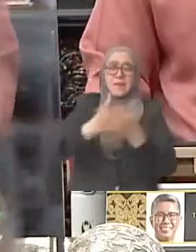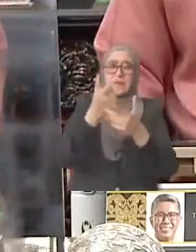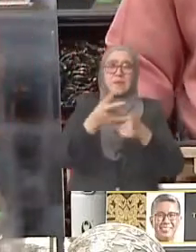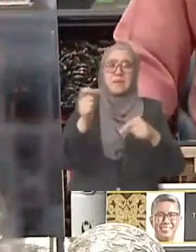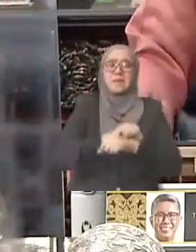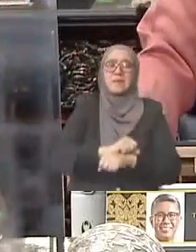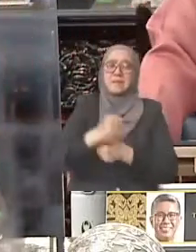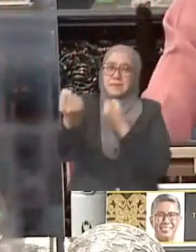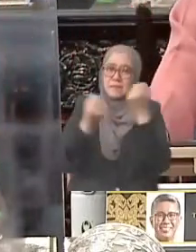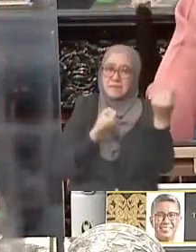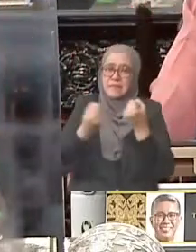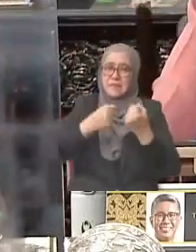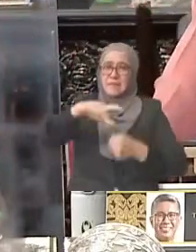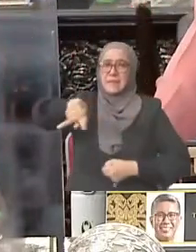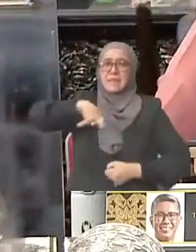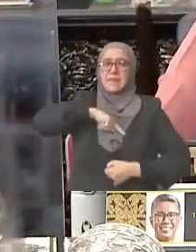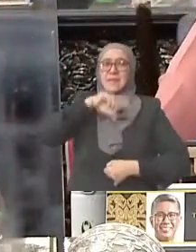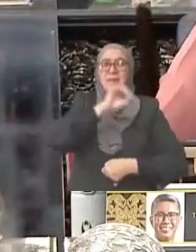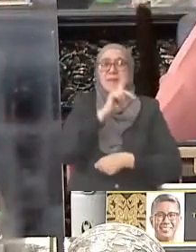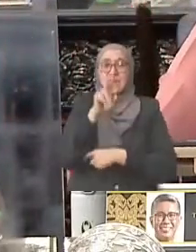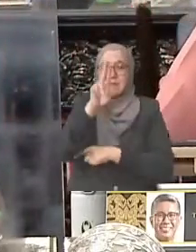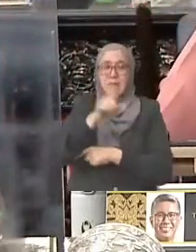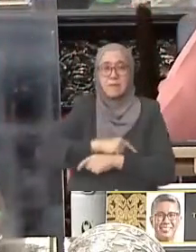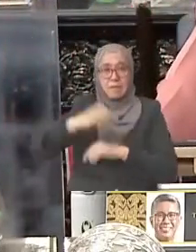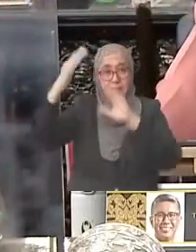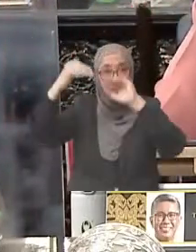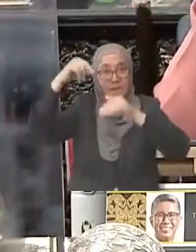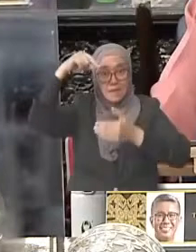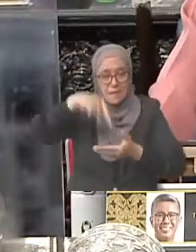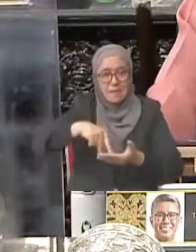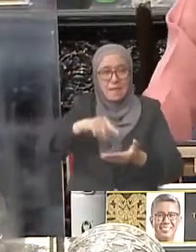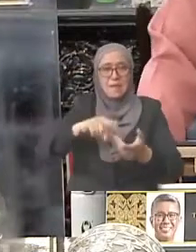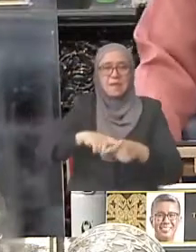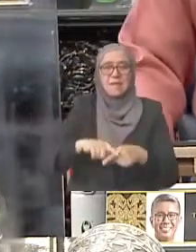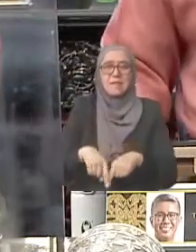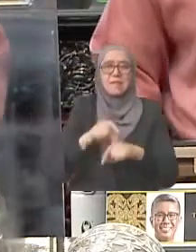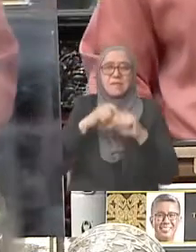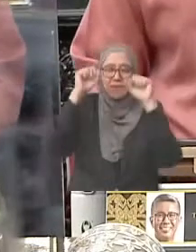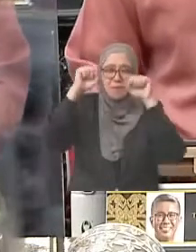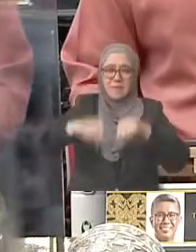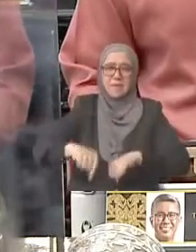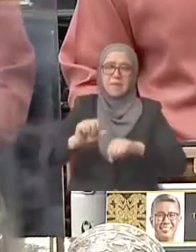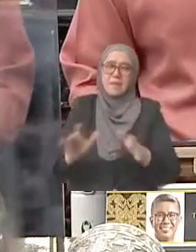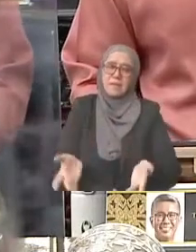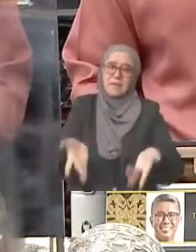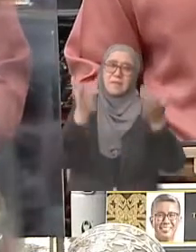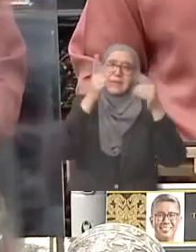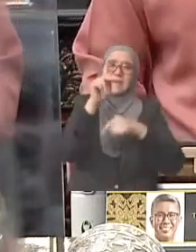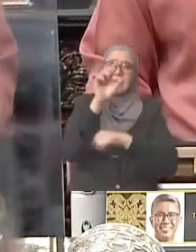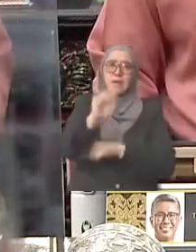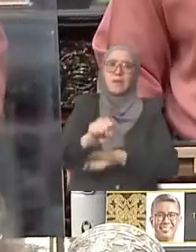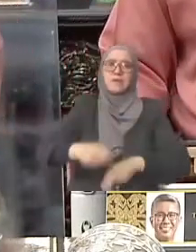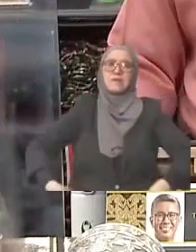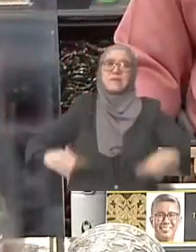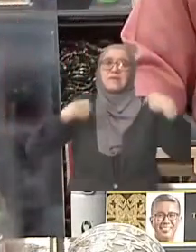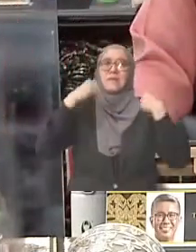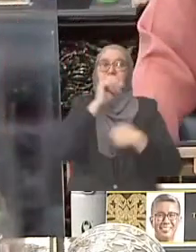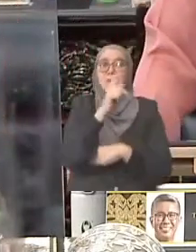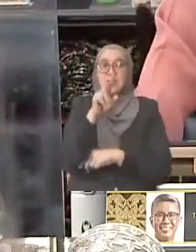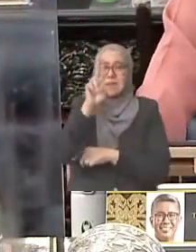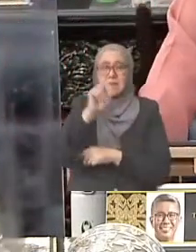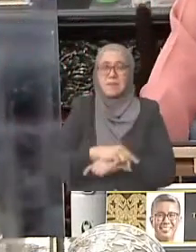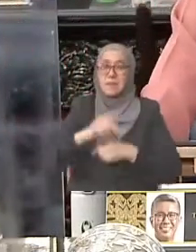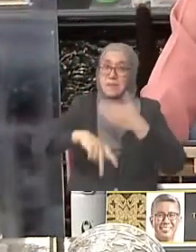oleh oke you padamnya listrik sebanyak meninggalkan kos Sara hidup golongan o q program